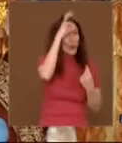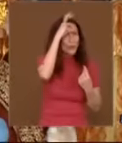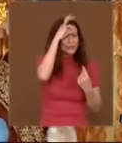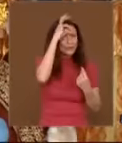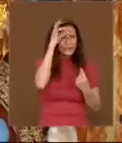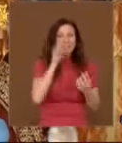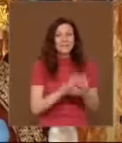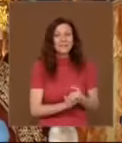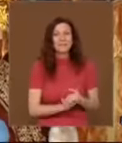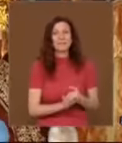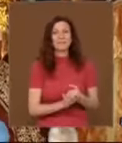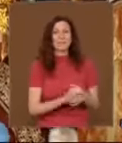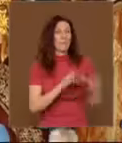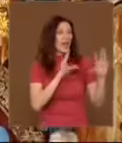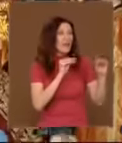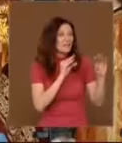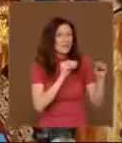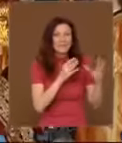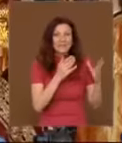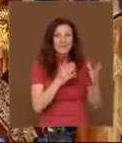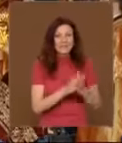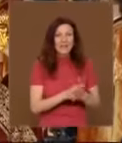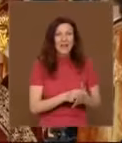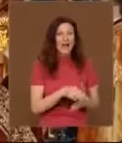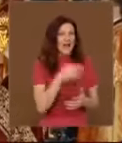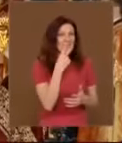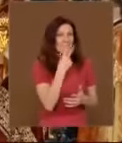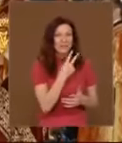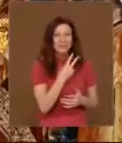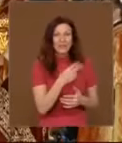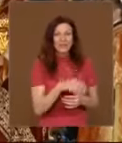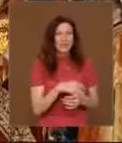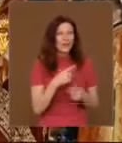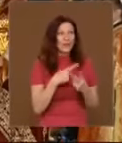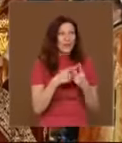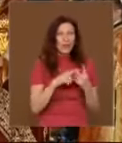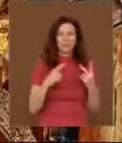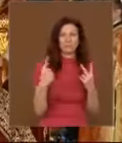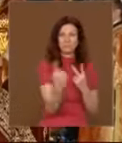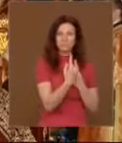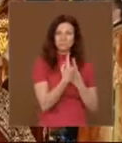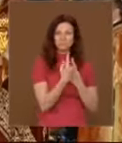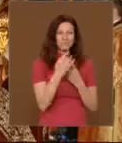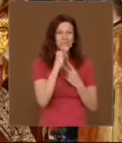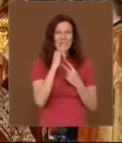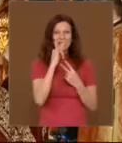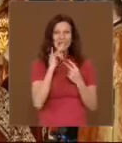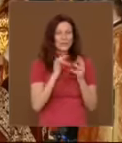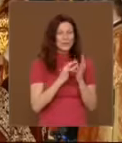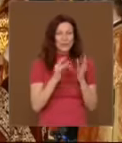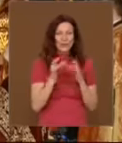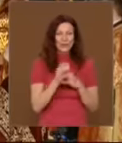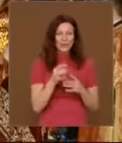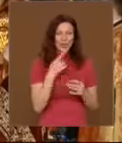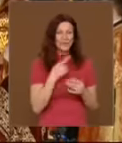когато отиваха да обадят на учениците му, ето Иисус ги срещна и рече: радвайте